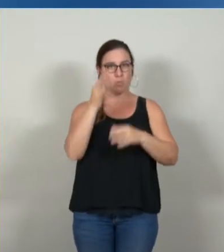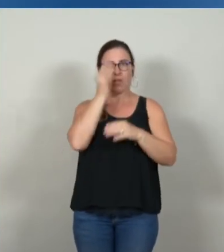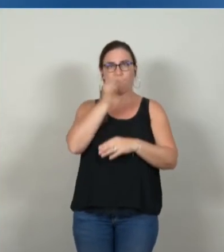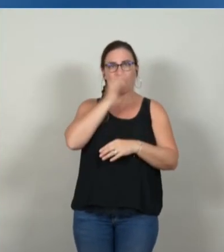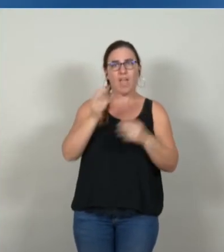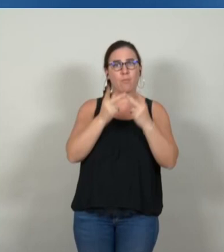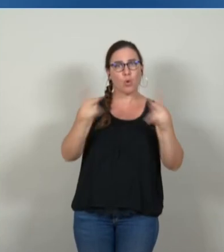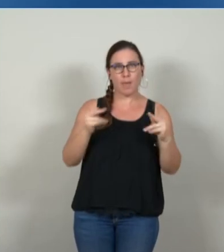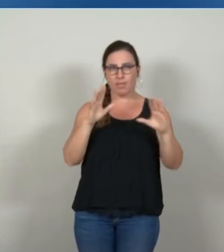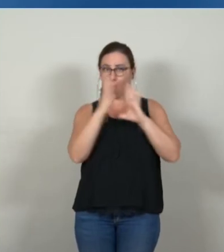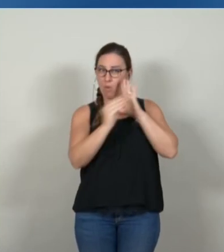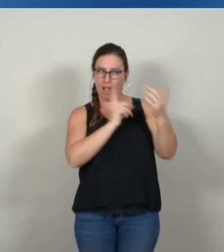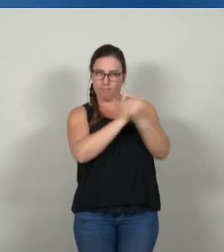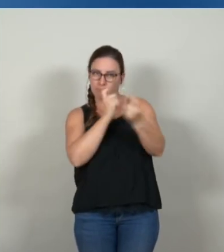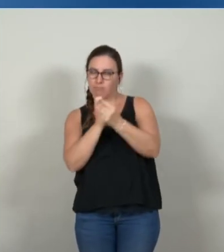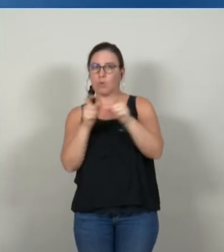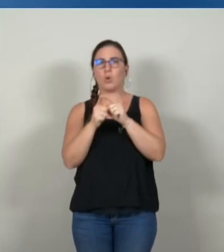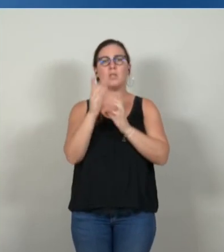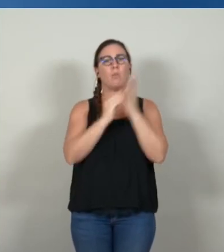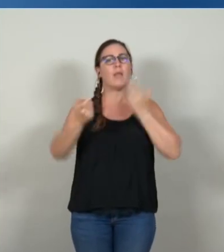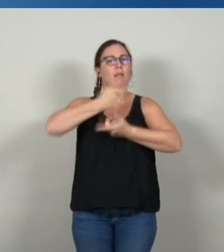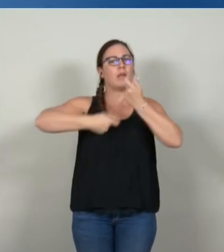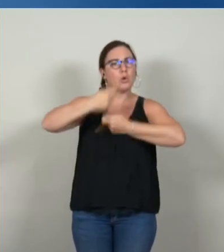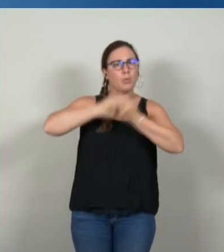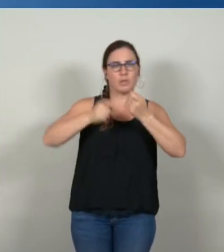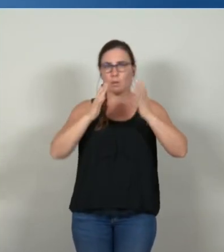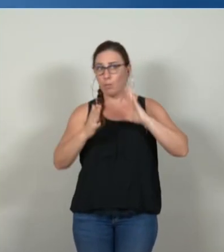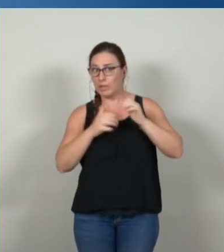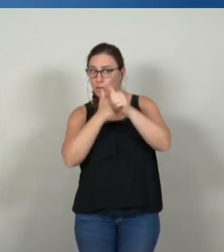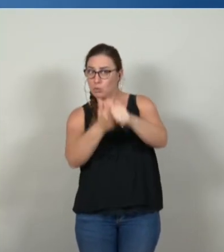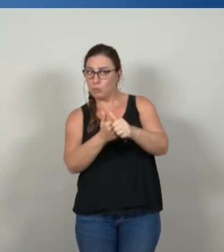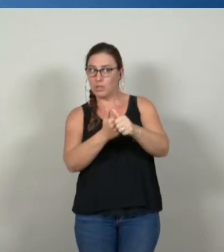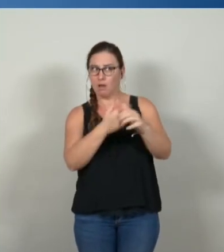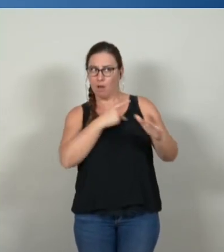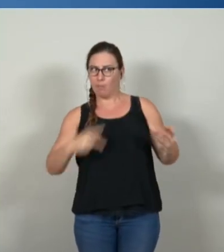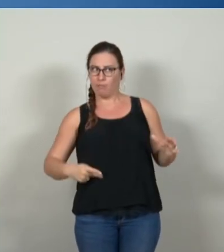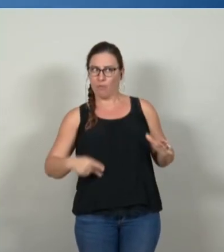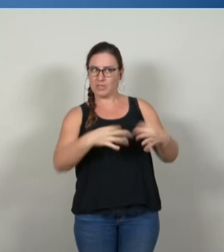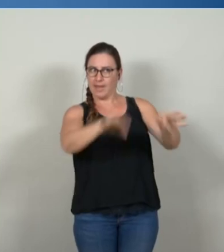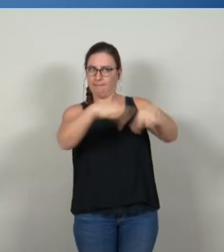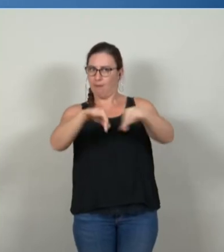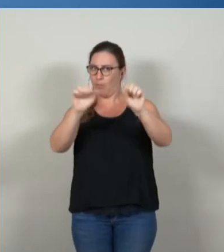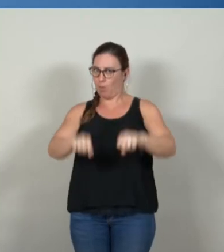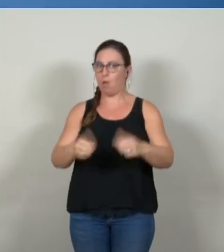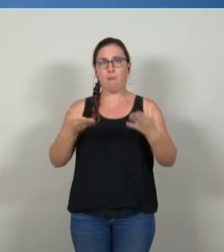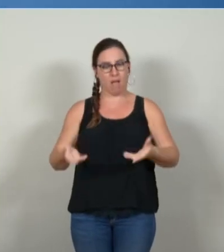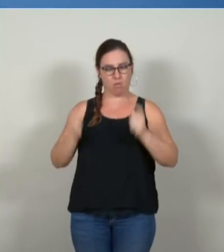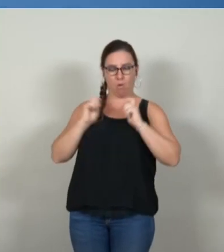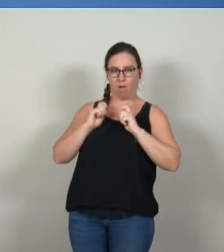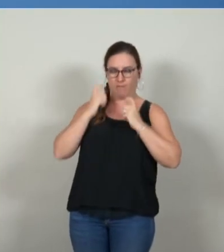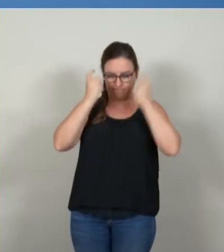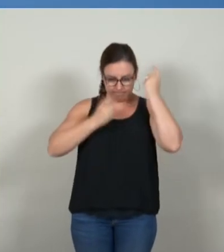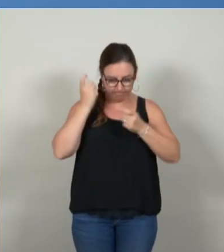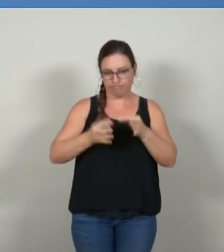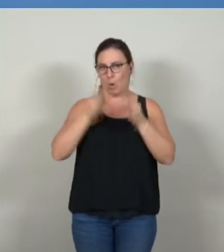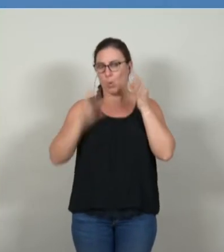ainsi que les modèles économiques adaptés au potentialité foncière du territoire il nous revient aujourd'hui d'en tirer les